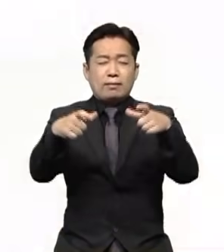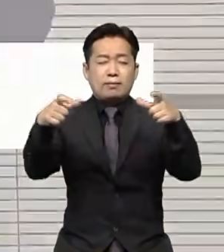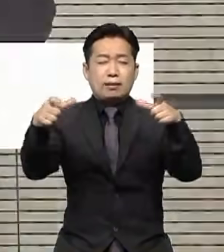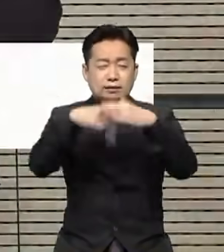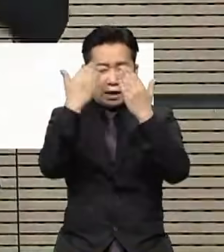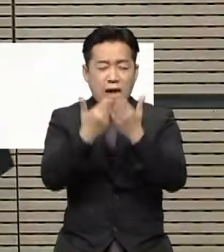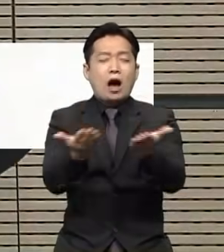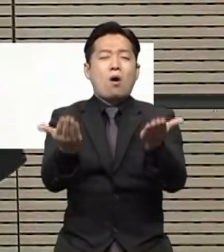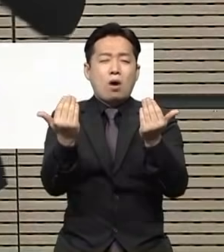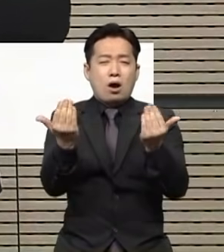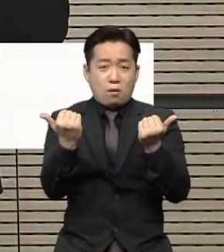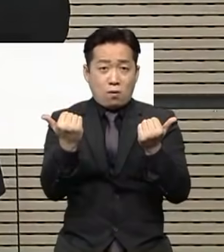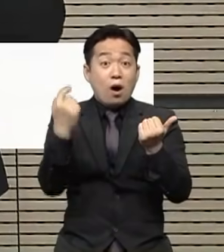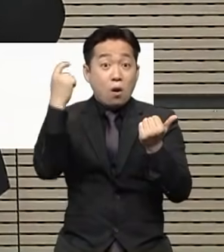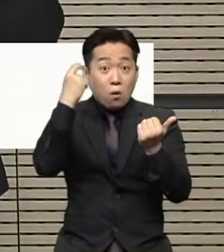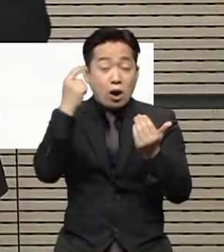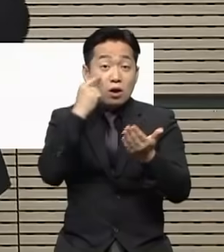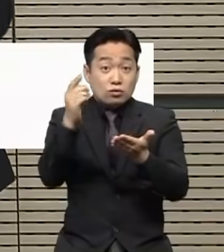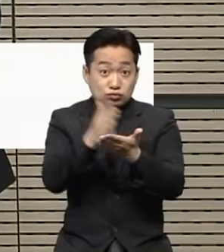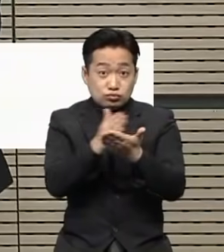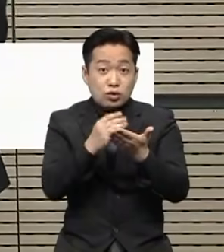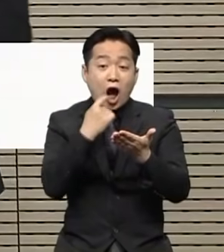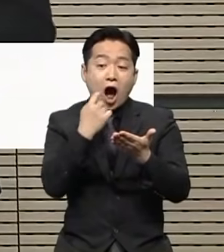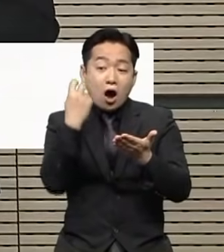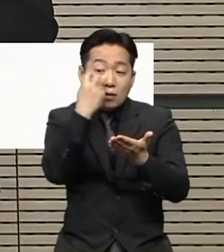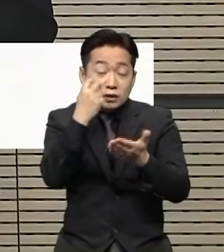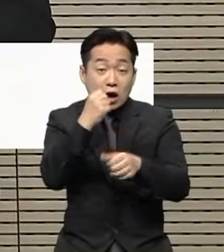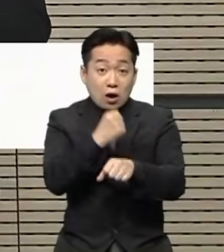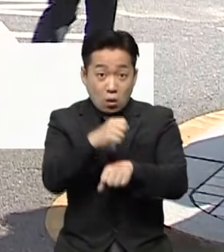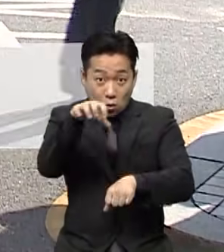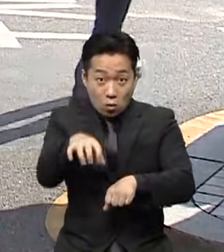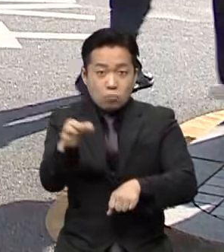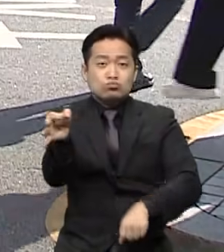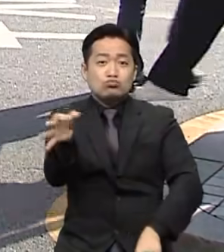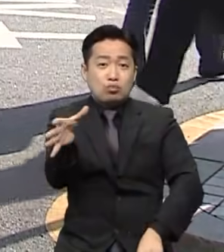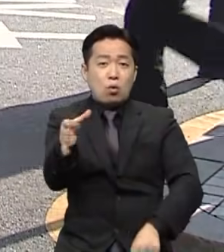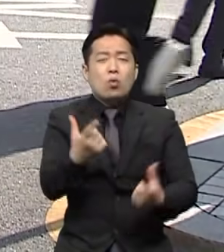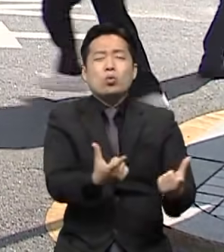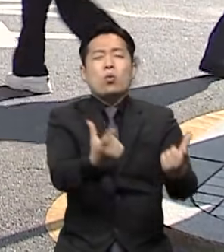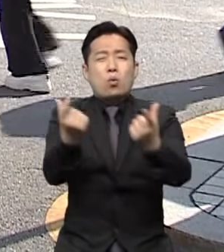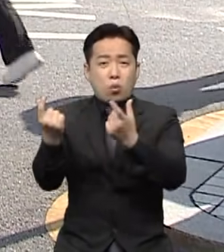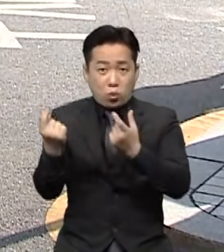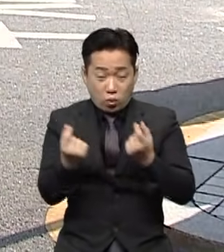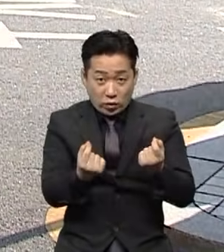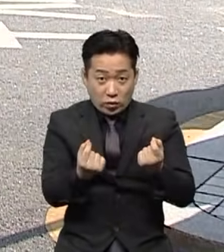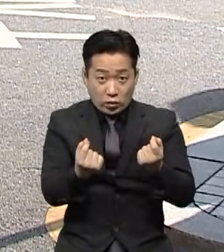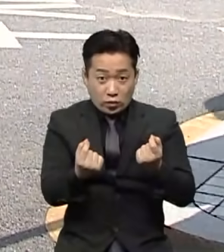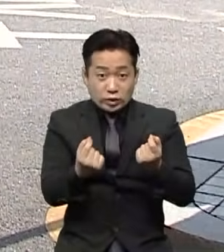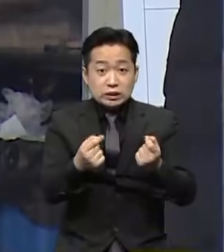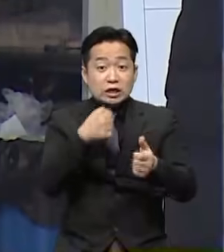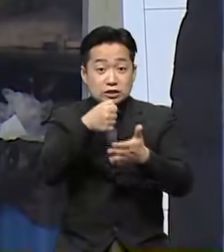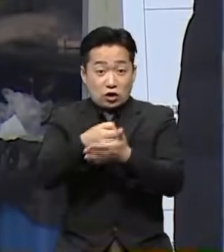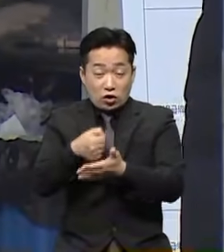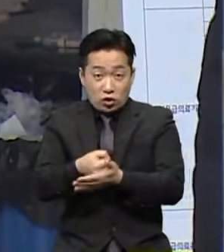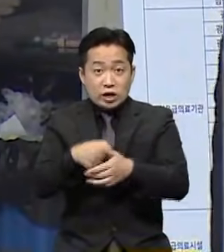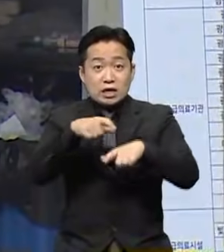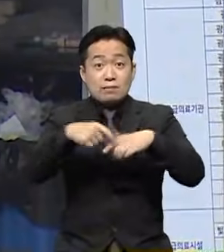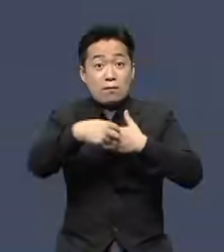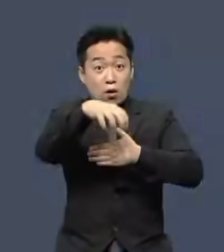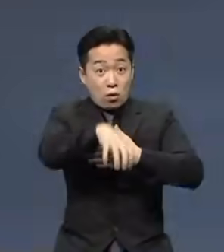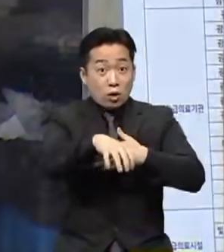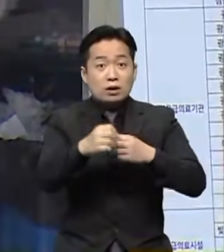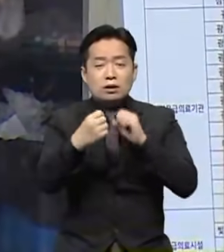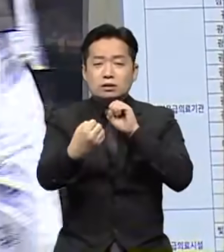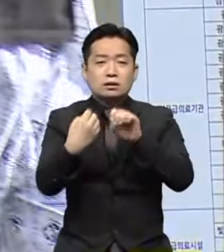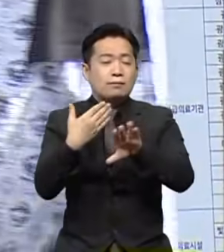확대하였습니다. 지금 이제 선별진료소는 다 무료 검사입니다. 하지만 선별진료소로 지정된 일반 병원들의